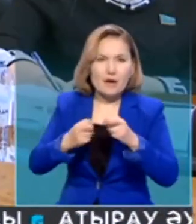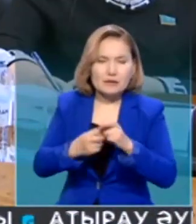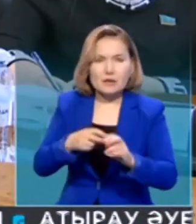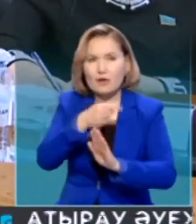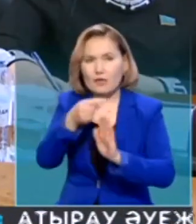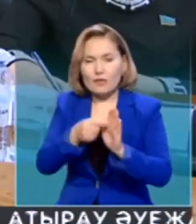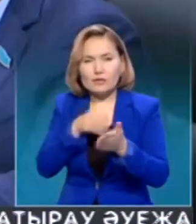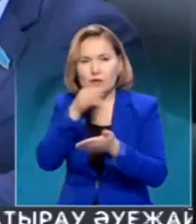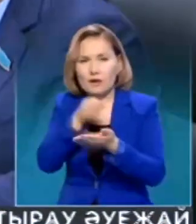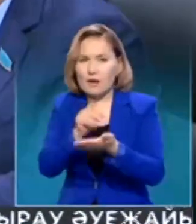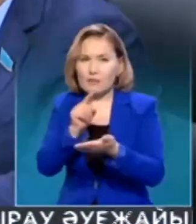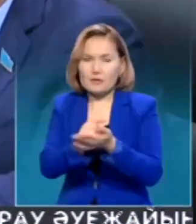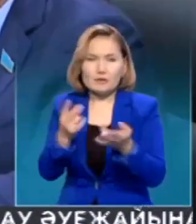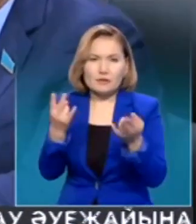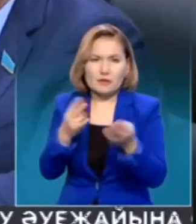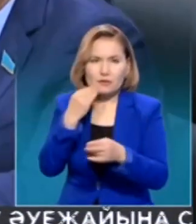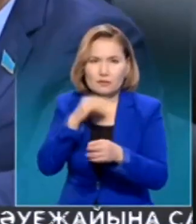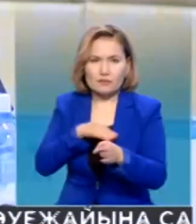баса мән берілмек.